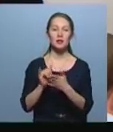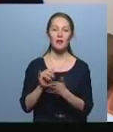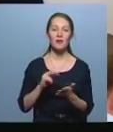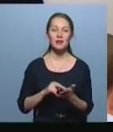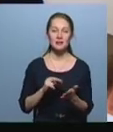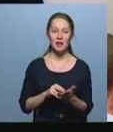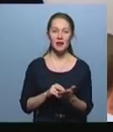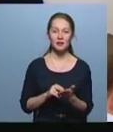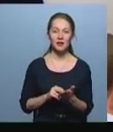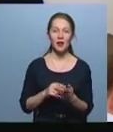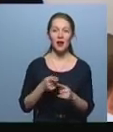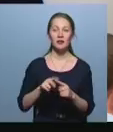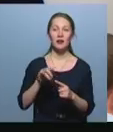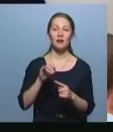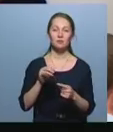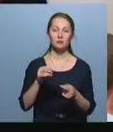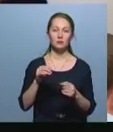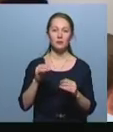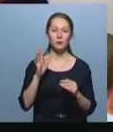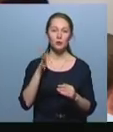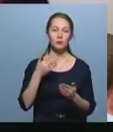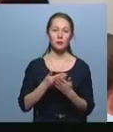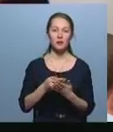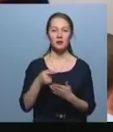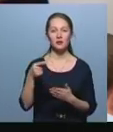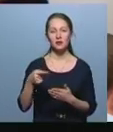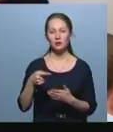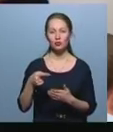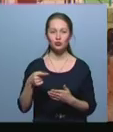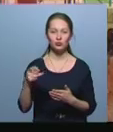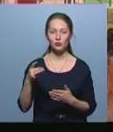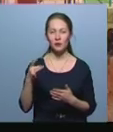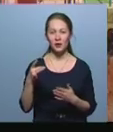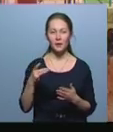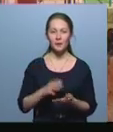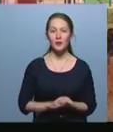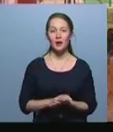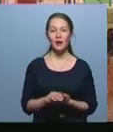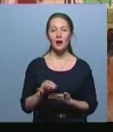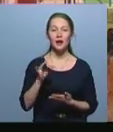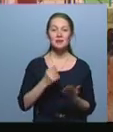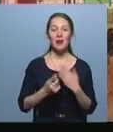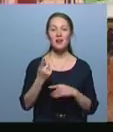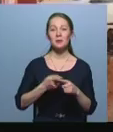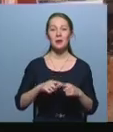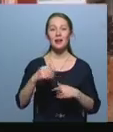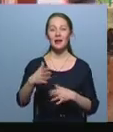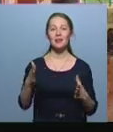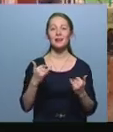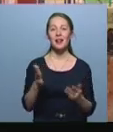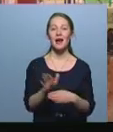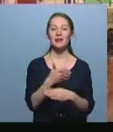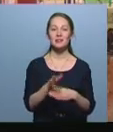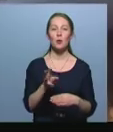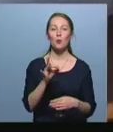устанавливать пункты приема, порядка 1000 пунктов он должен установить, и так ежегодно. К тому же с появлением контейнеров для раздельного сбора